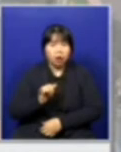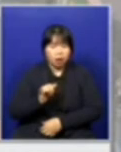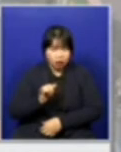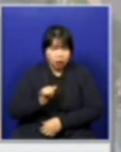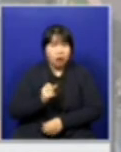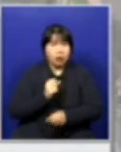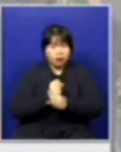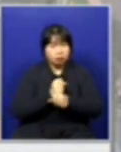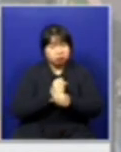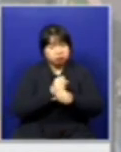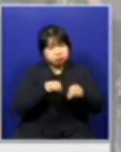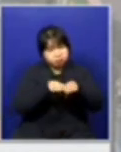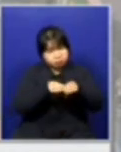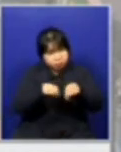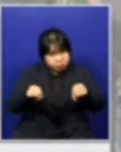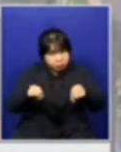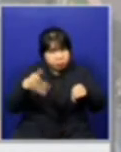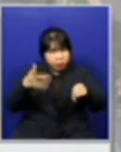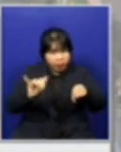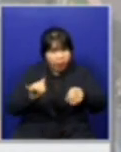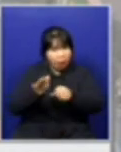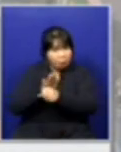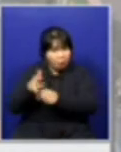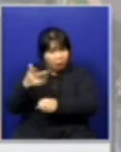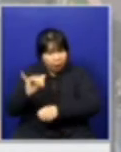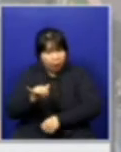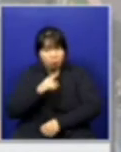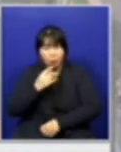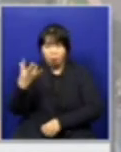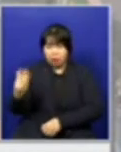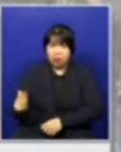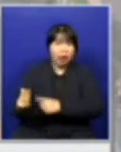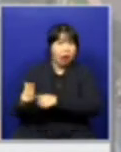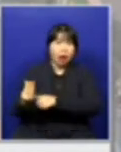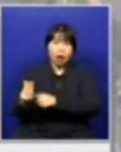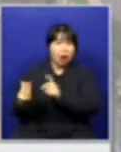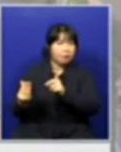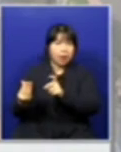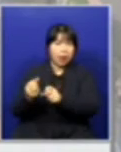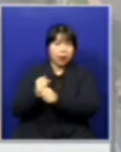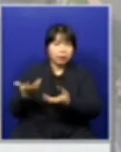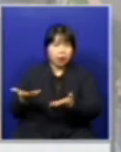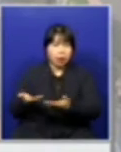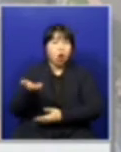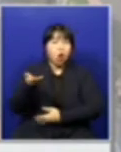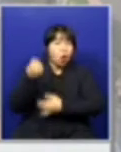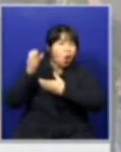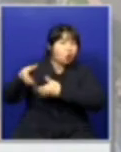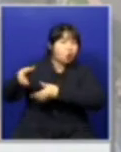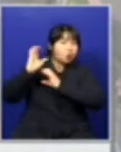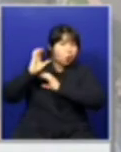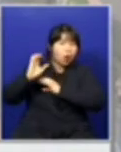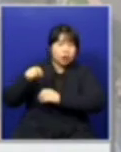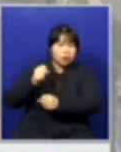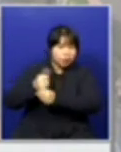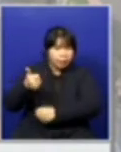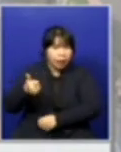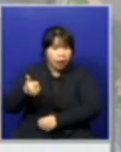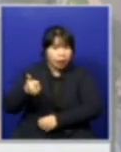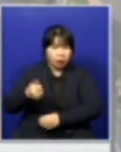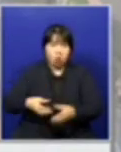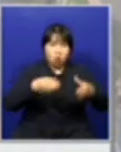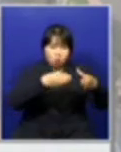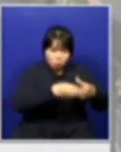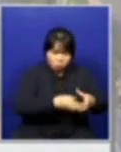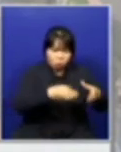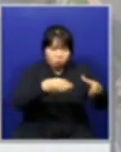เป็นหรือยังเพียงพอหรือยังคนที่เหลือที่ตกค้างไปทบทวนสิทธิ์ท่านได้ทำแล้วหรือยังกลุ่มต่าง